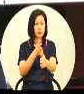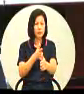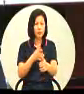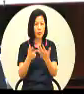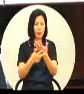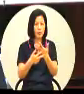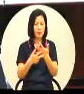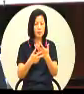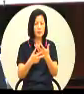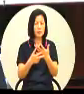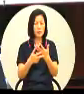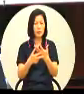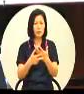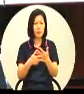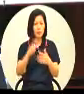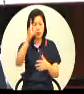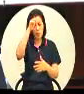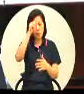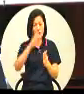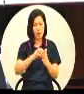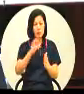生局黄局长，